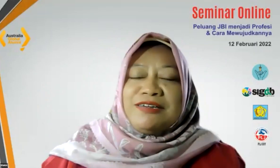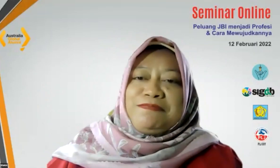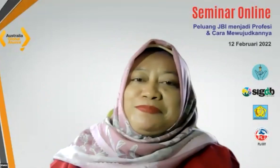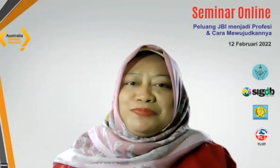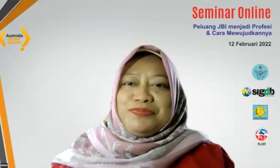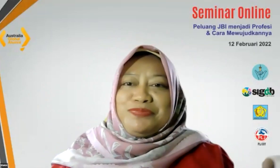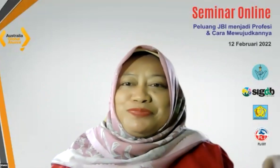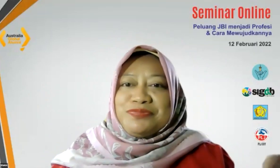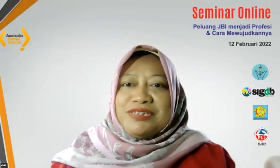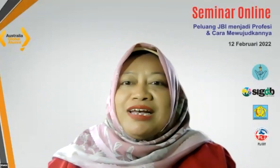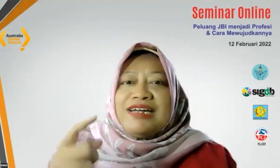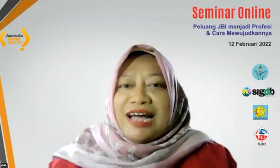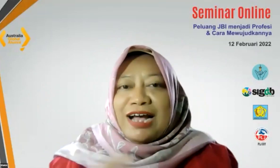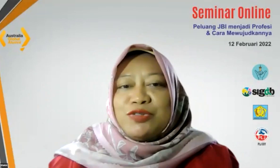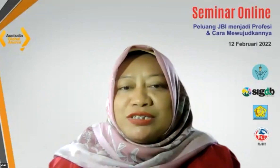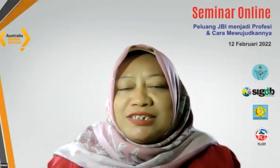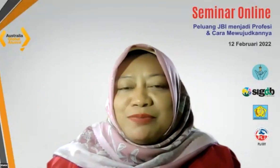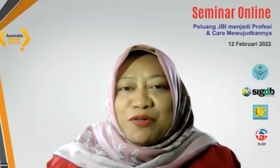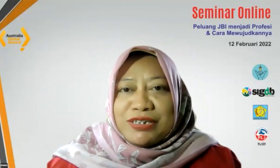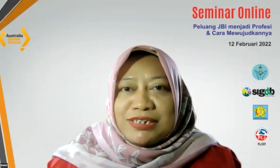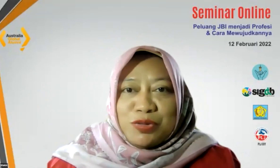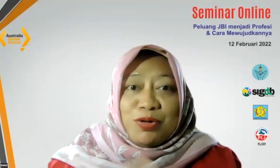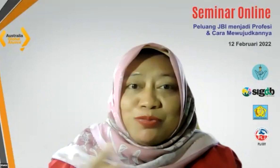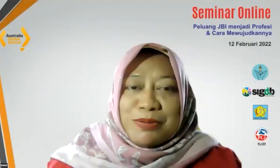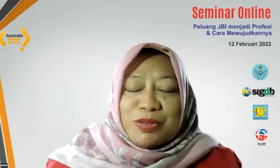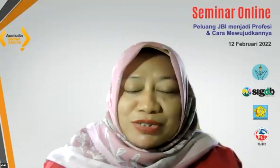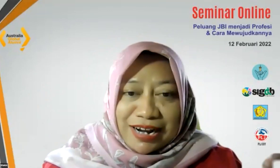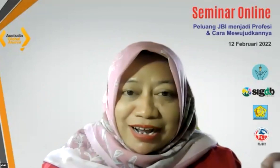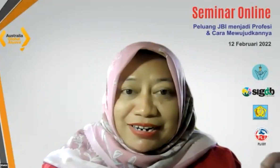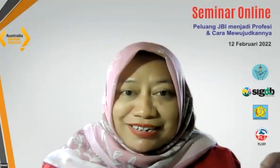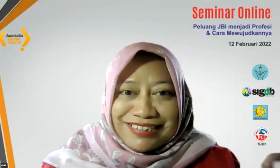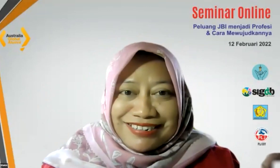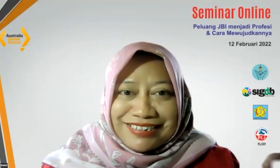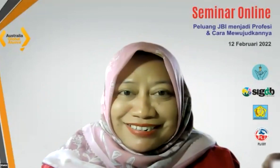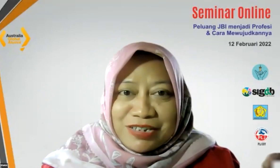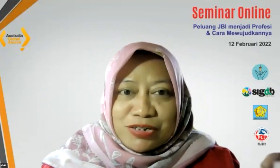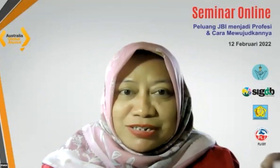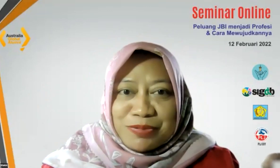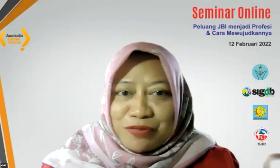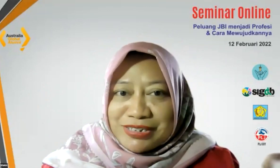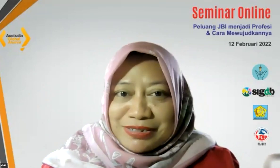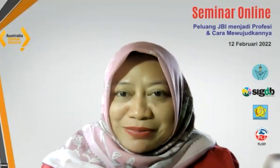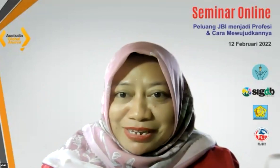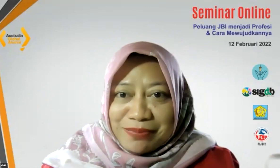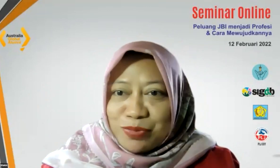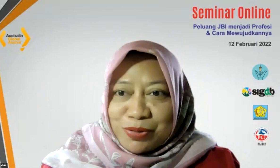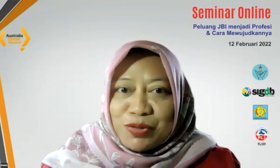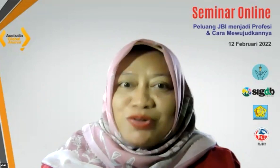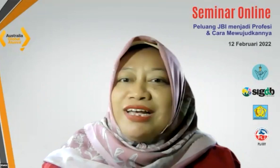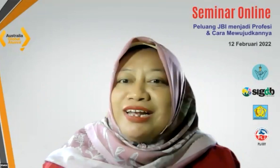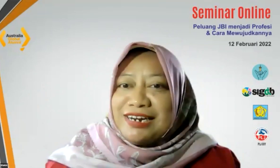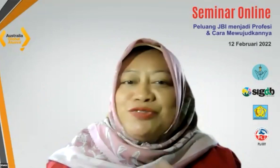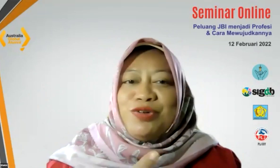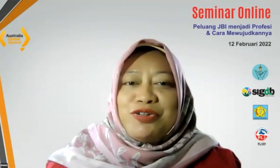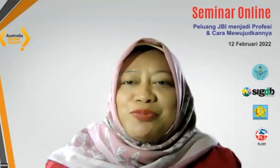profesi nah asosiasi profesi itu belum terbentuk sekarang kan asosiasi profesi fcbi belum